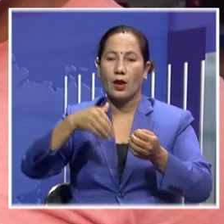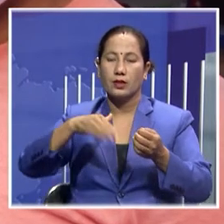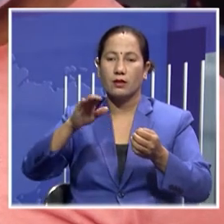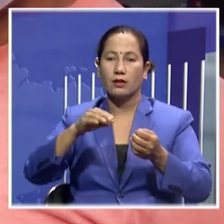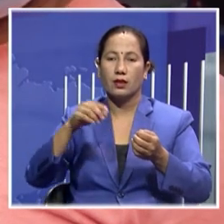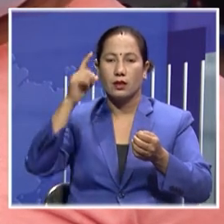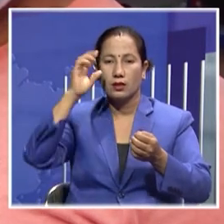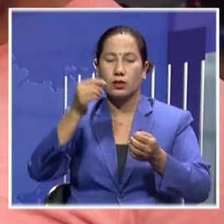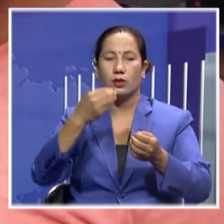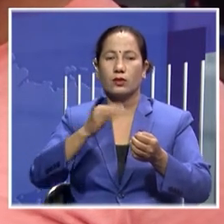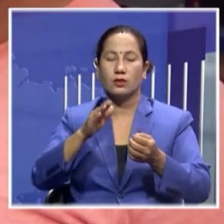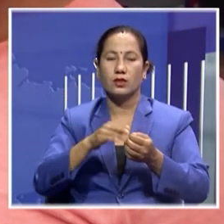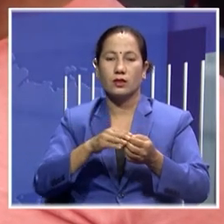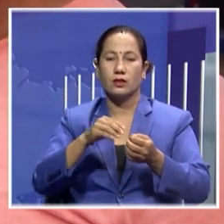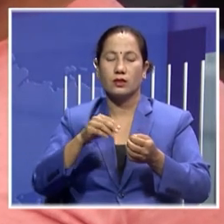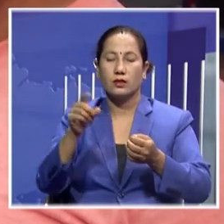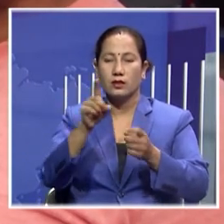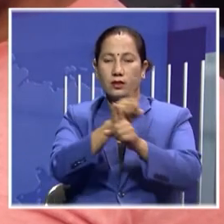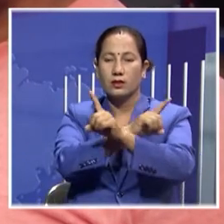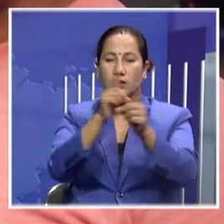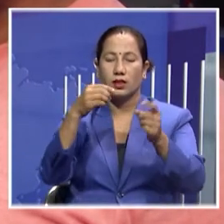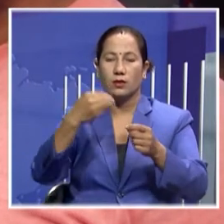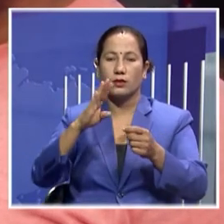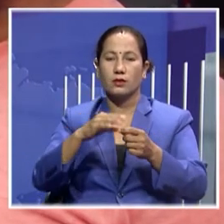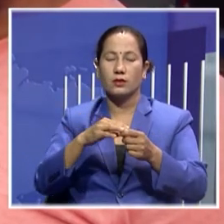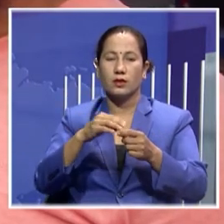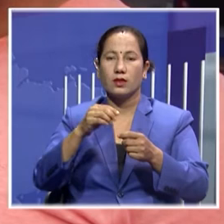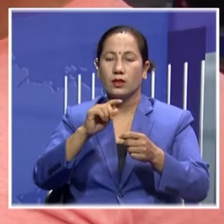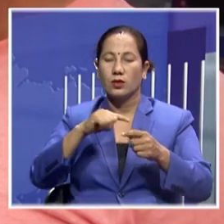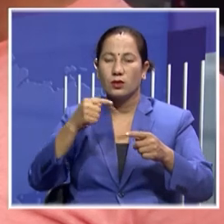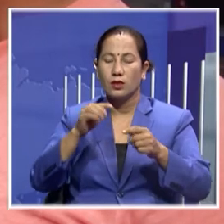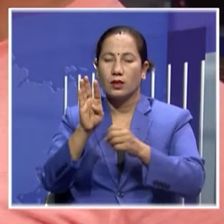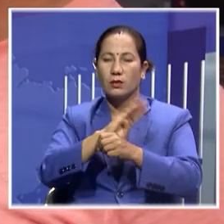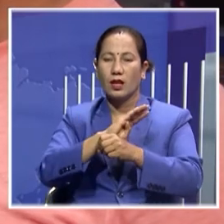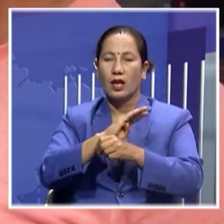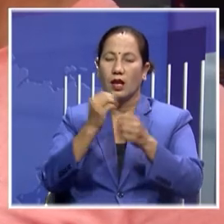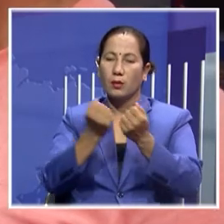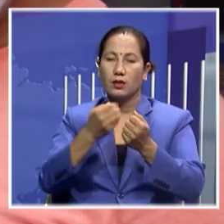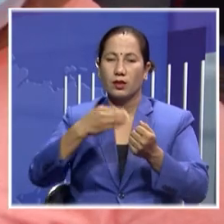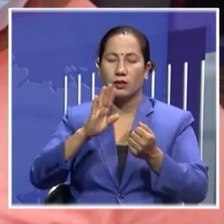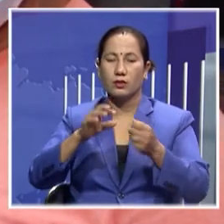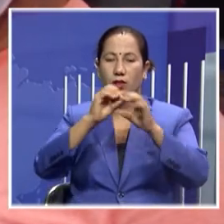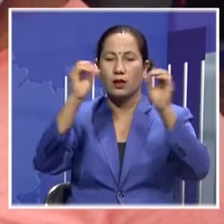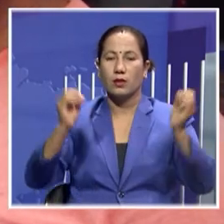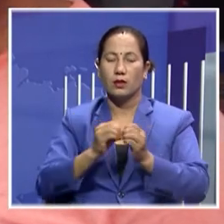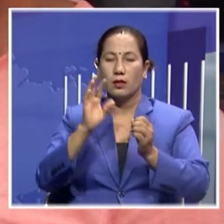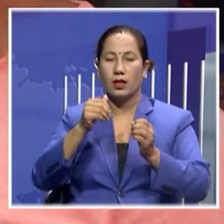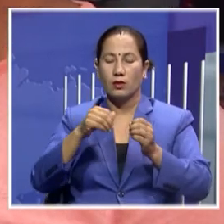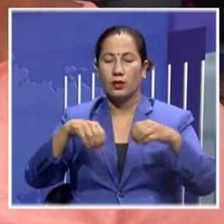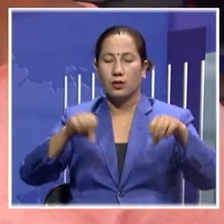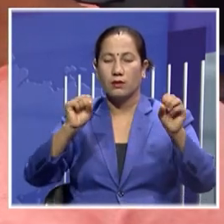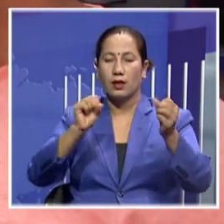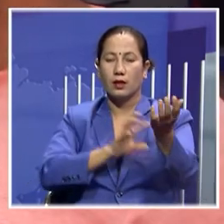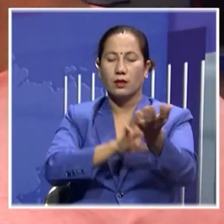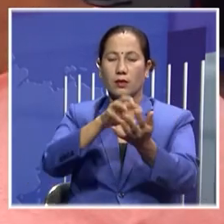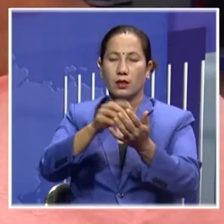सजिलो हुन्छ। कुनै बेला यहाँ यस्तो ट्राफिक हुन्छ कि जामै पर्न जान्छ। जस्तै यो बाइक पार्किङ पसलहरूमा आउँदा पनि बाइक पार्किङहरू पनि त्यति अलि राम्रो